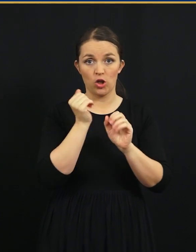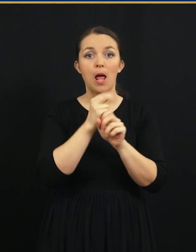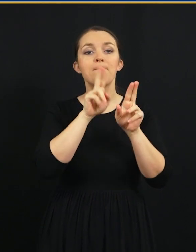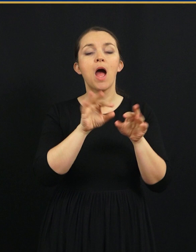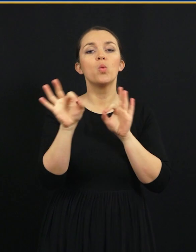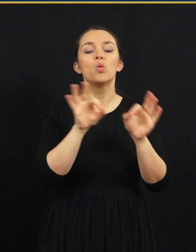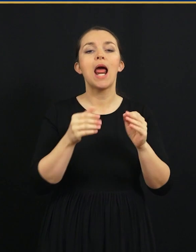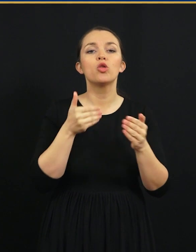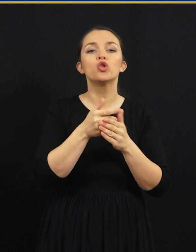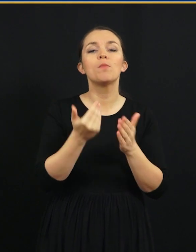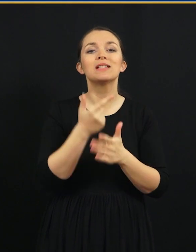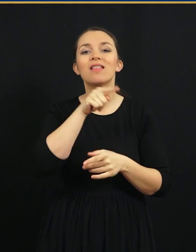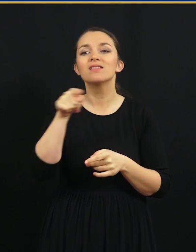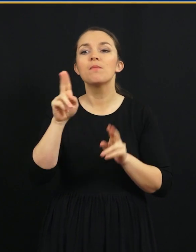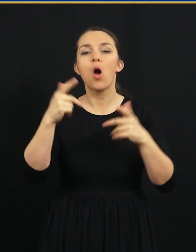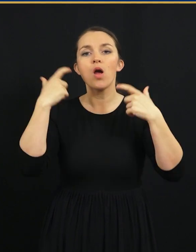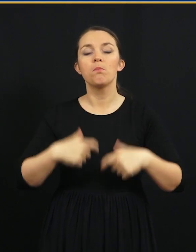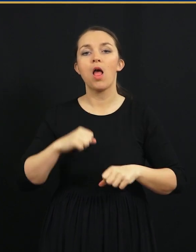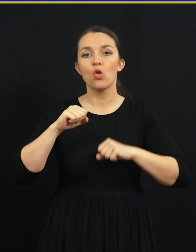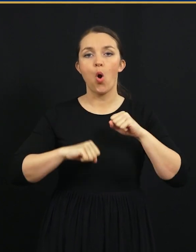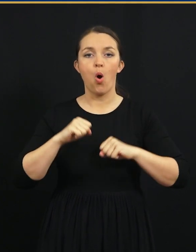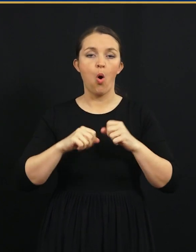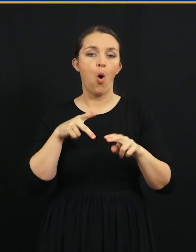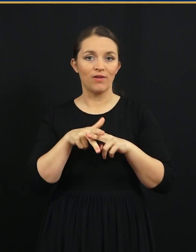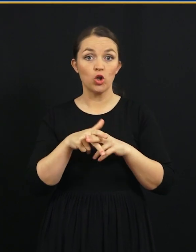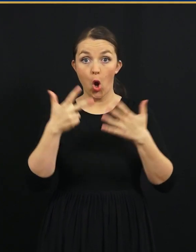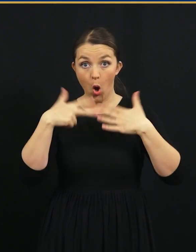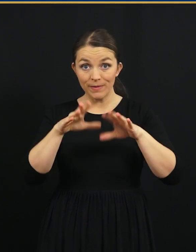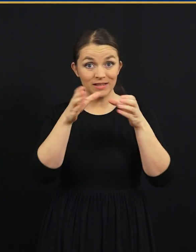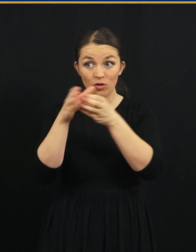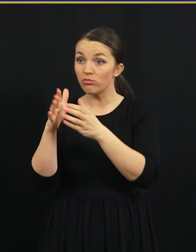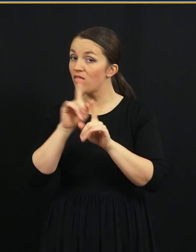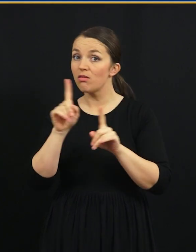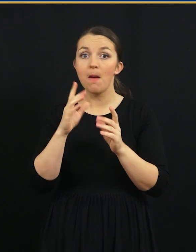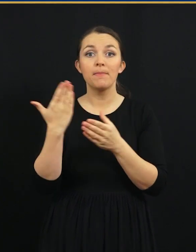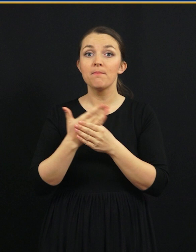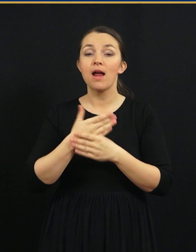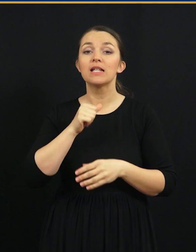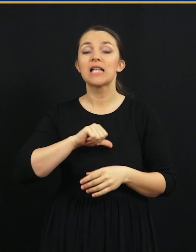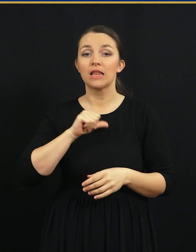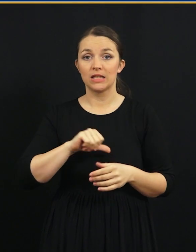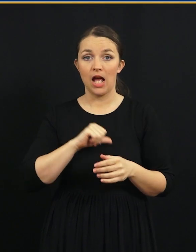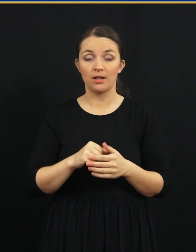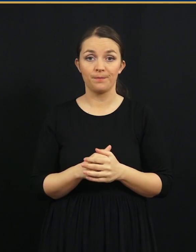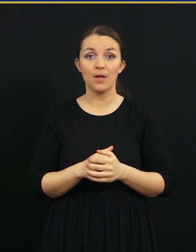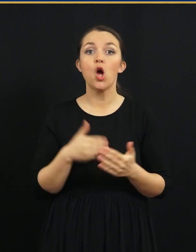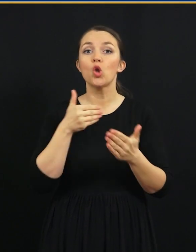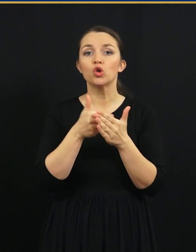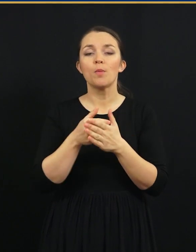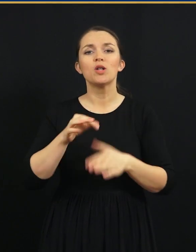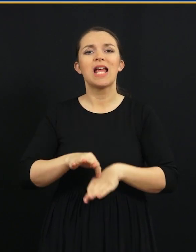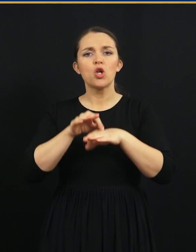CSD urejen dostop za gibalno ovirane, 18 enot pa nima primernih sanitarij.